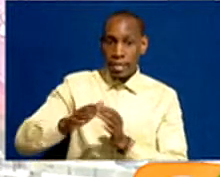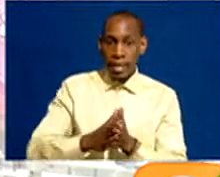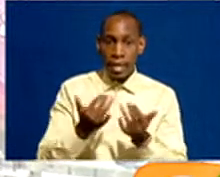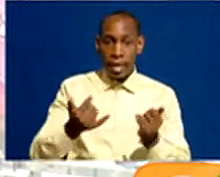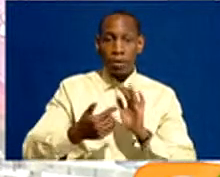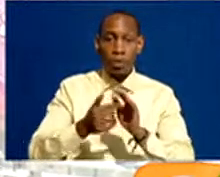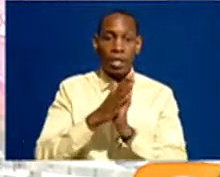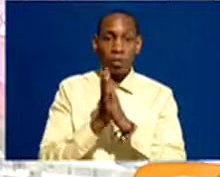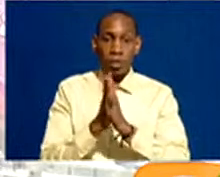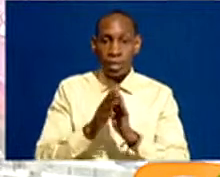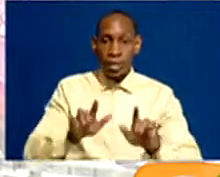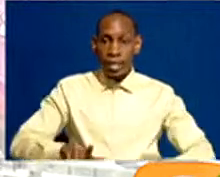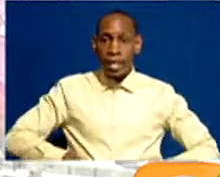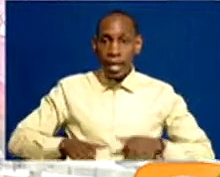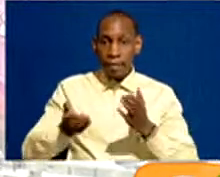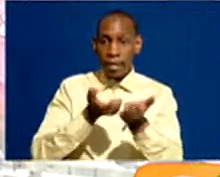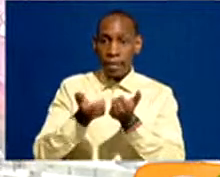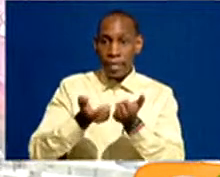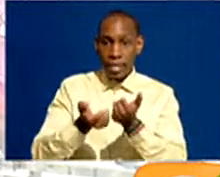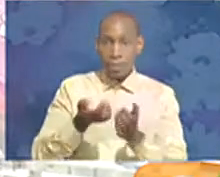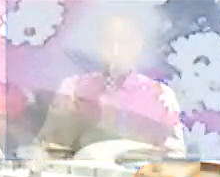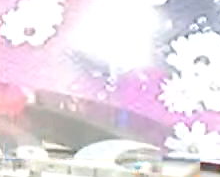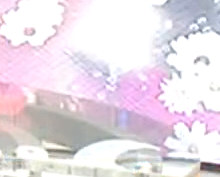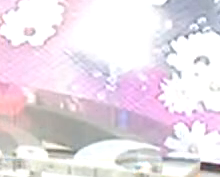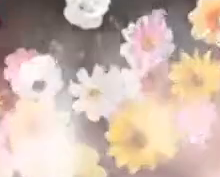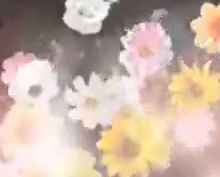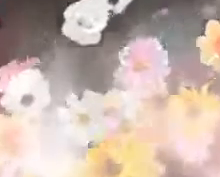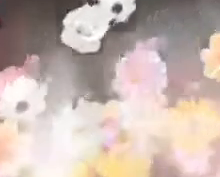hapa simulizi ya maisha na biashara yake.